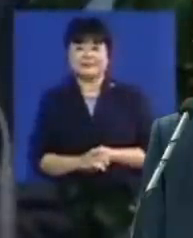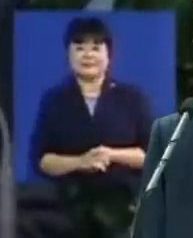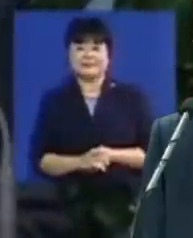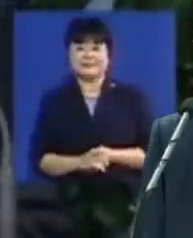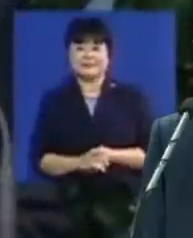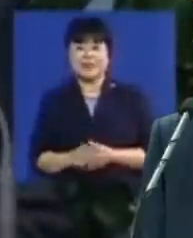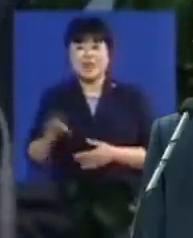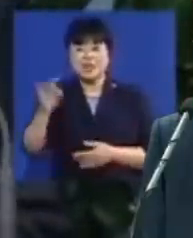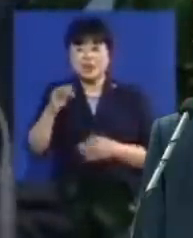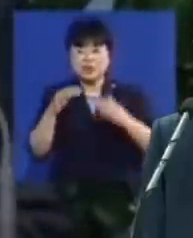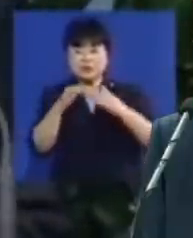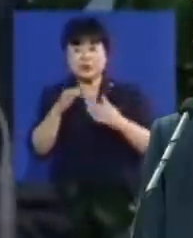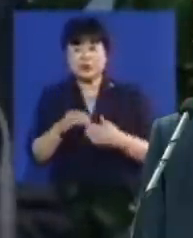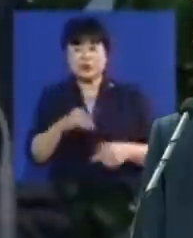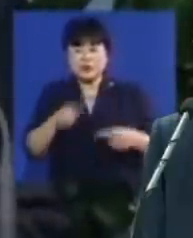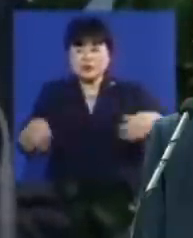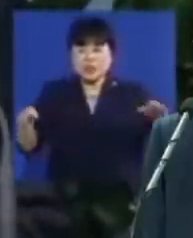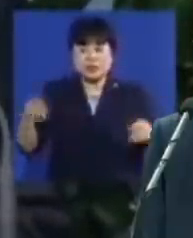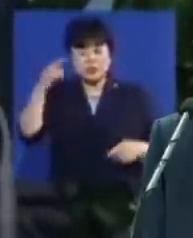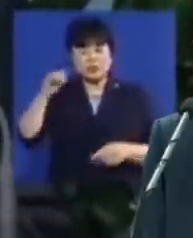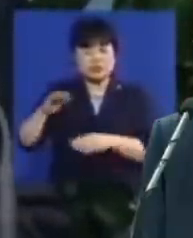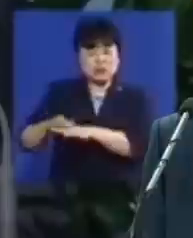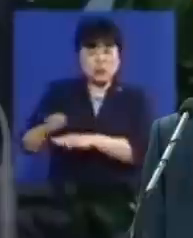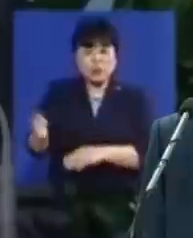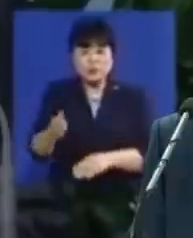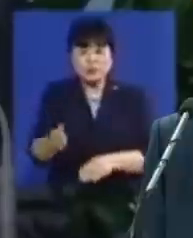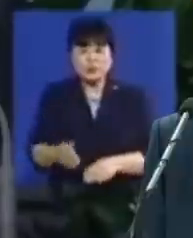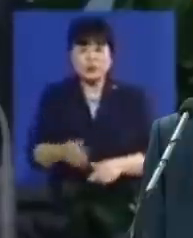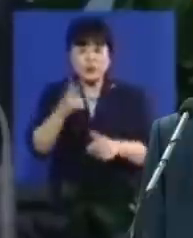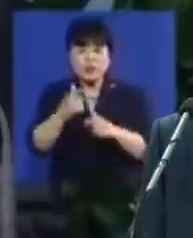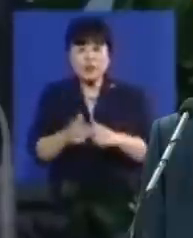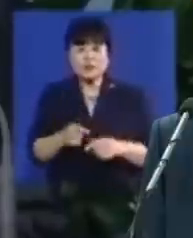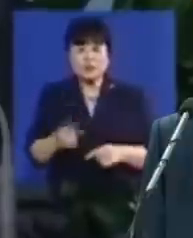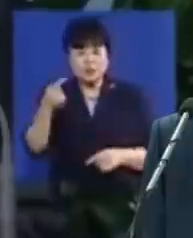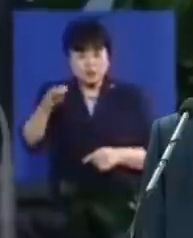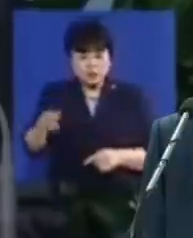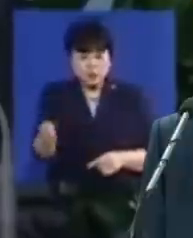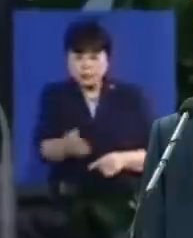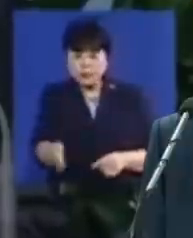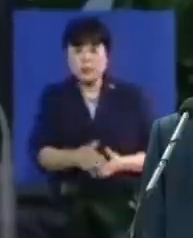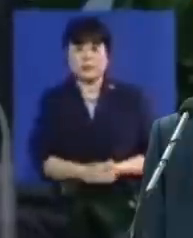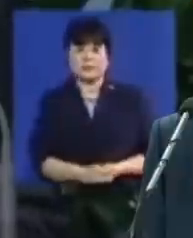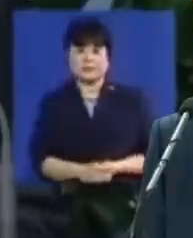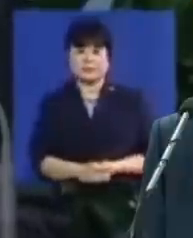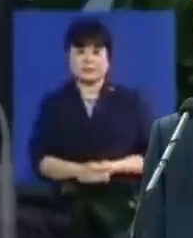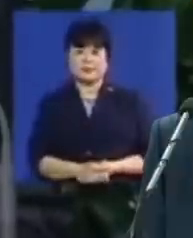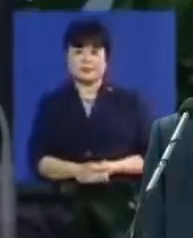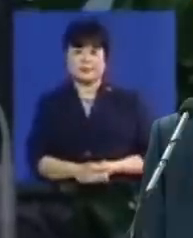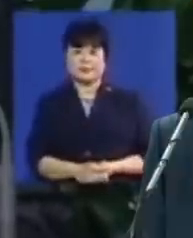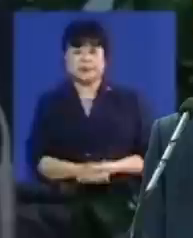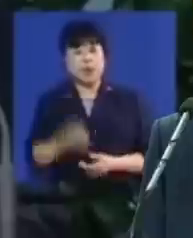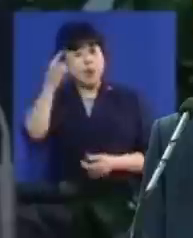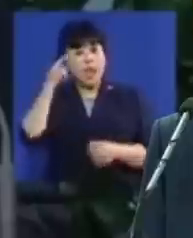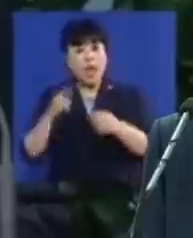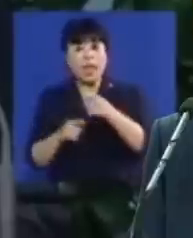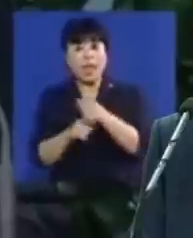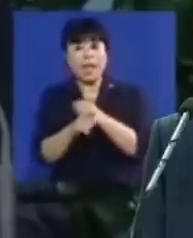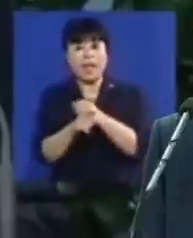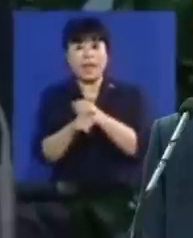여우도 굴이 있고 산새도 머리 둘 곳이 없지만 인자는 몸 둘 곳이 없다고 말했는데 왜 그러냐?